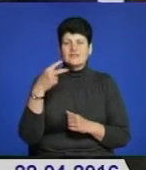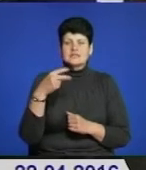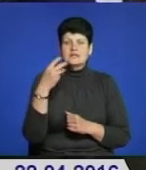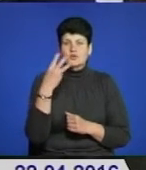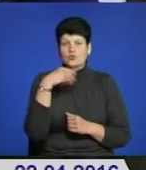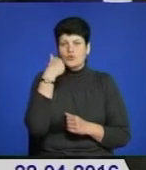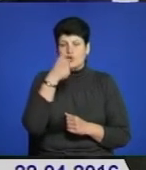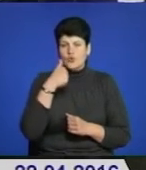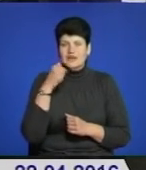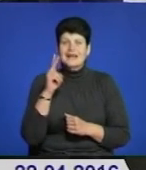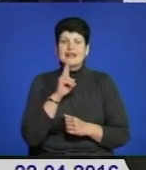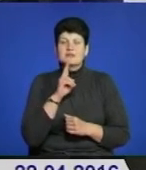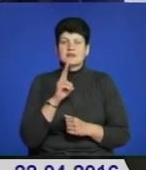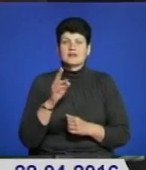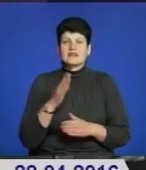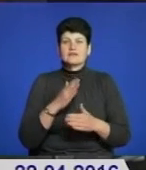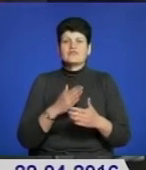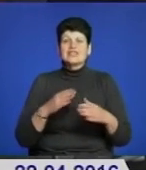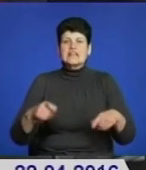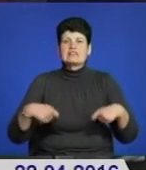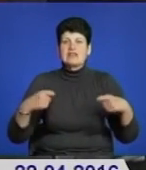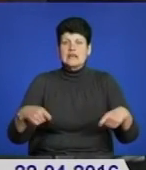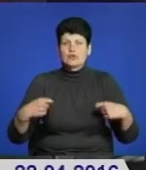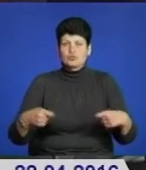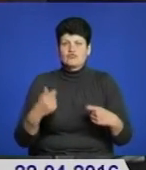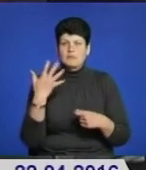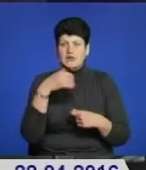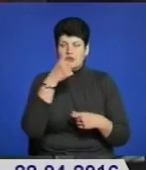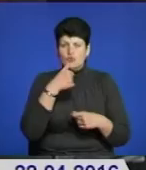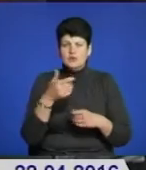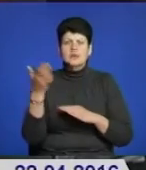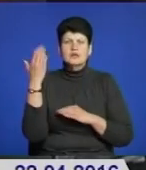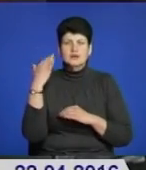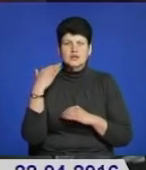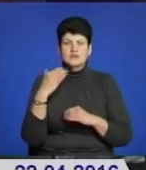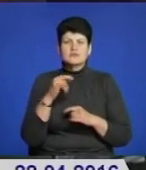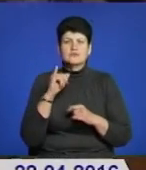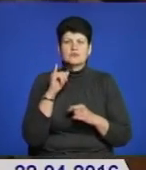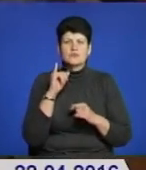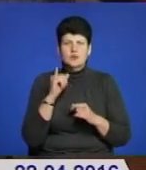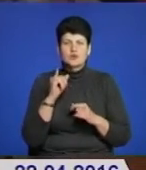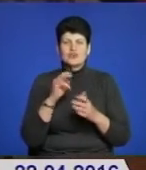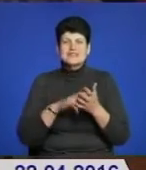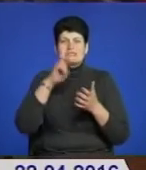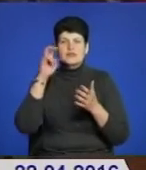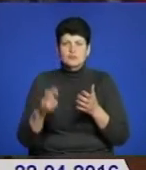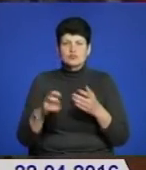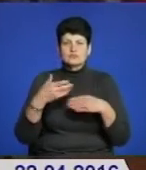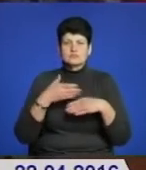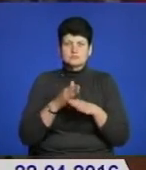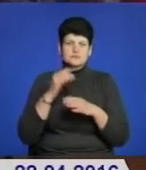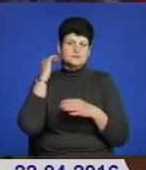23-річний кременчанин Віктор Жгутов у інвалідному візку вже 5 років. Свого часу юнак невдало стрибнув у воду і травмував шийний відділ